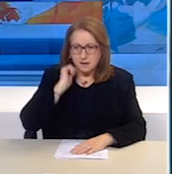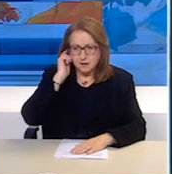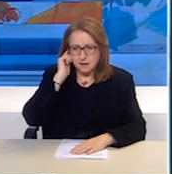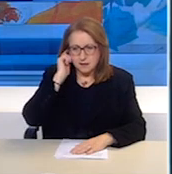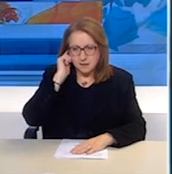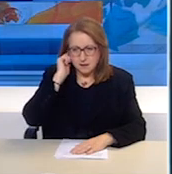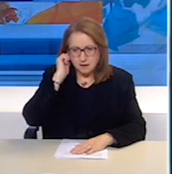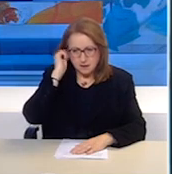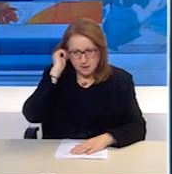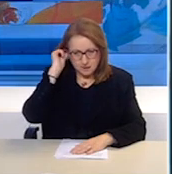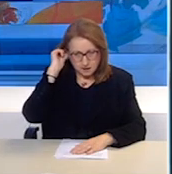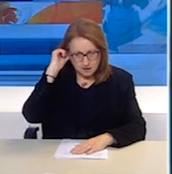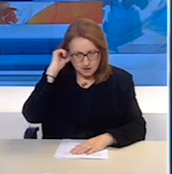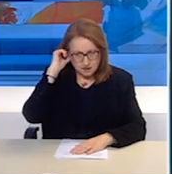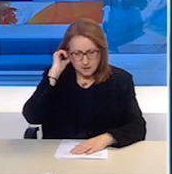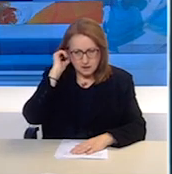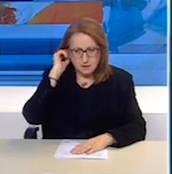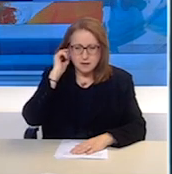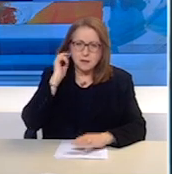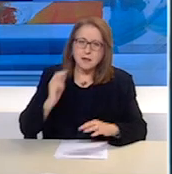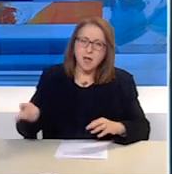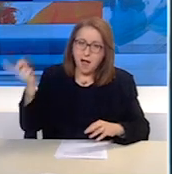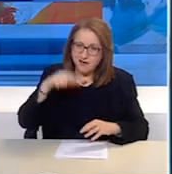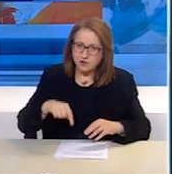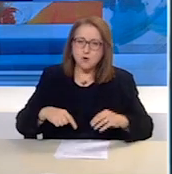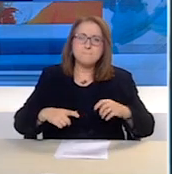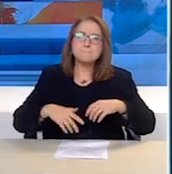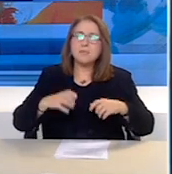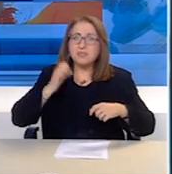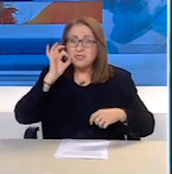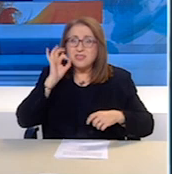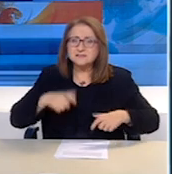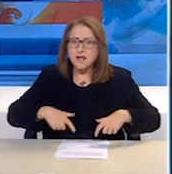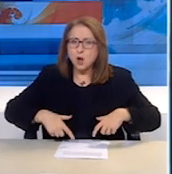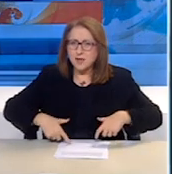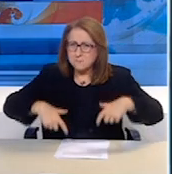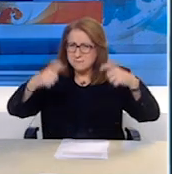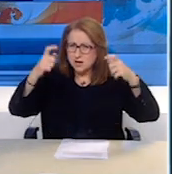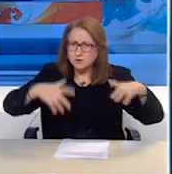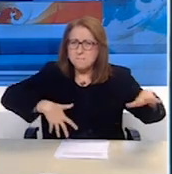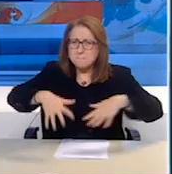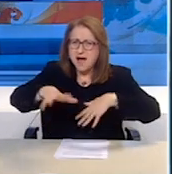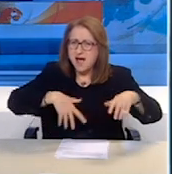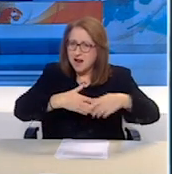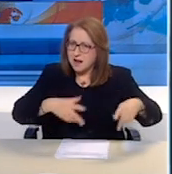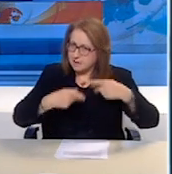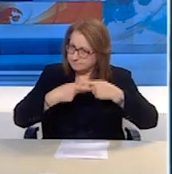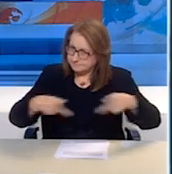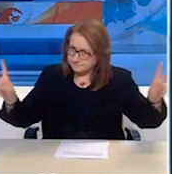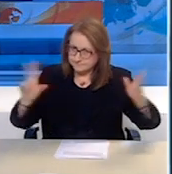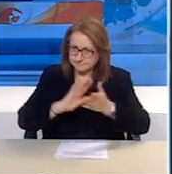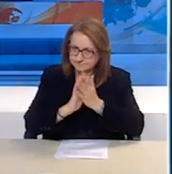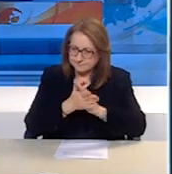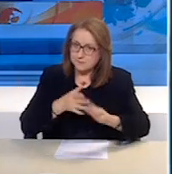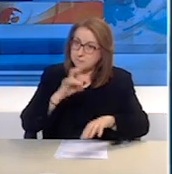ειδικά περιοριστικά μέτρα που αφορούν στη νέα παραλία Θεσσαλονίκης, στην παραλία Πάτρας, στην παραλία Βόλου, αλλά και